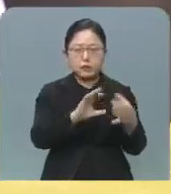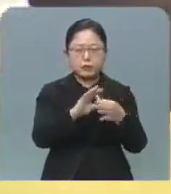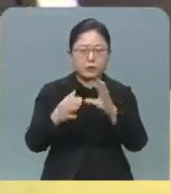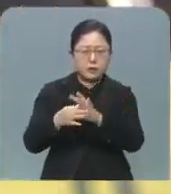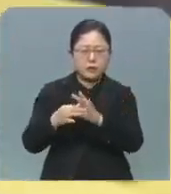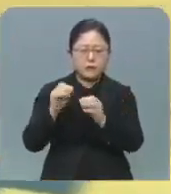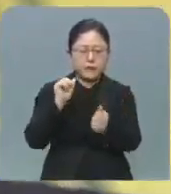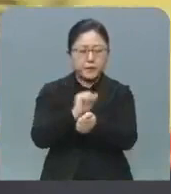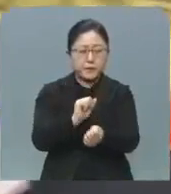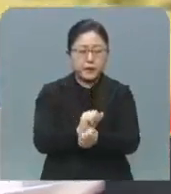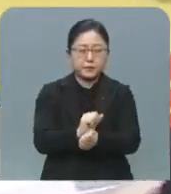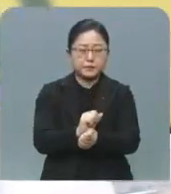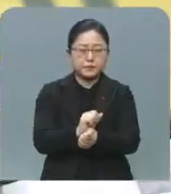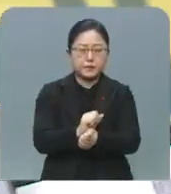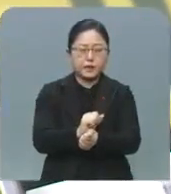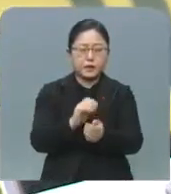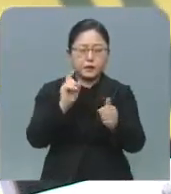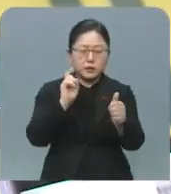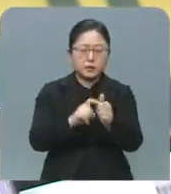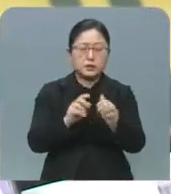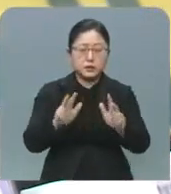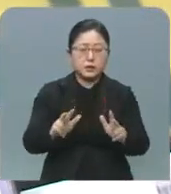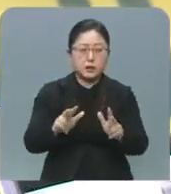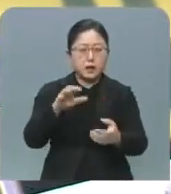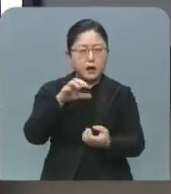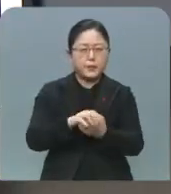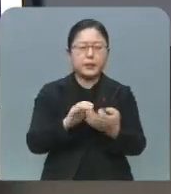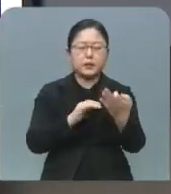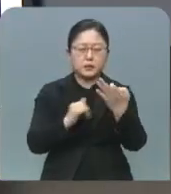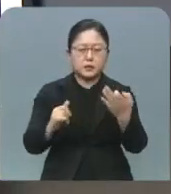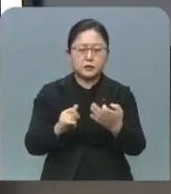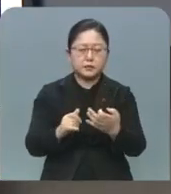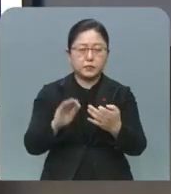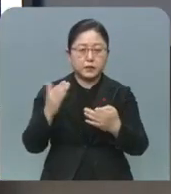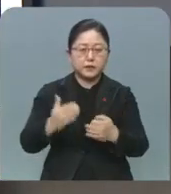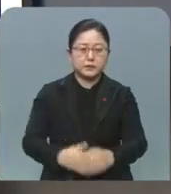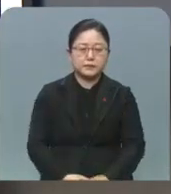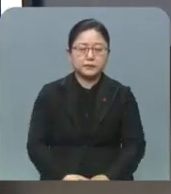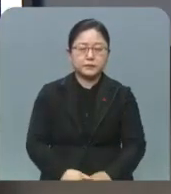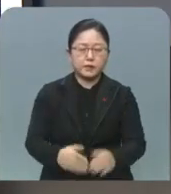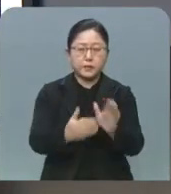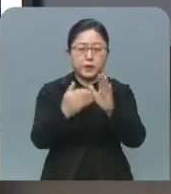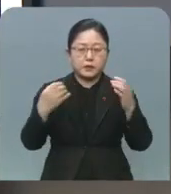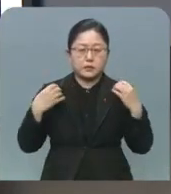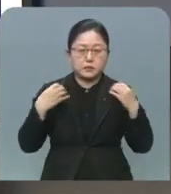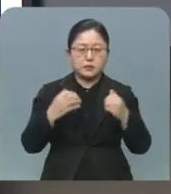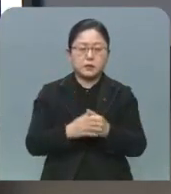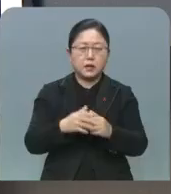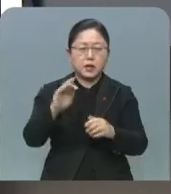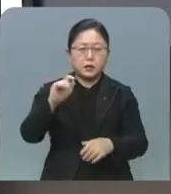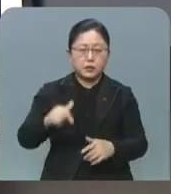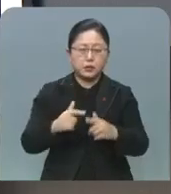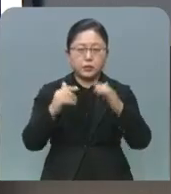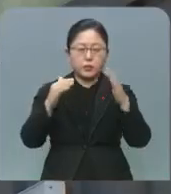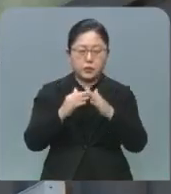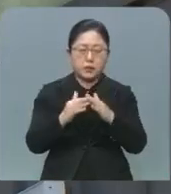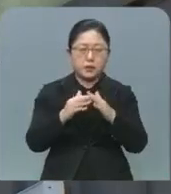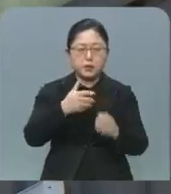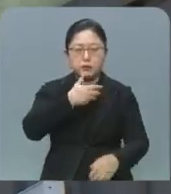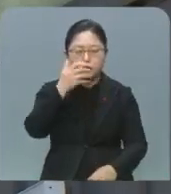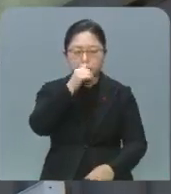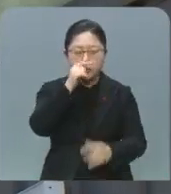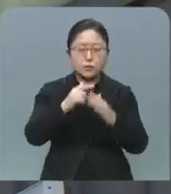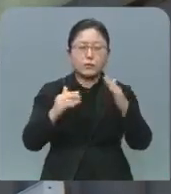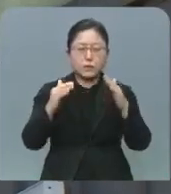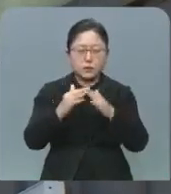겁니다. 이 꿈이 있는 교회 관련 확진자는 지금까지 모두 14명으로 늘었습니다. 이 방역 당국은 안디옥교회에 이어 꿈이 있는